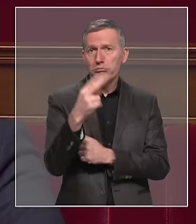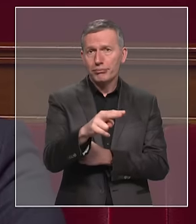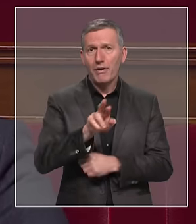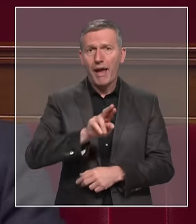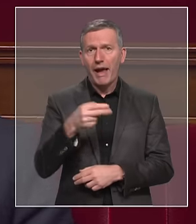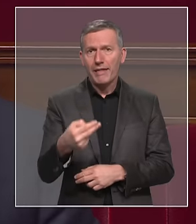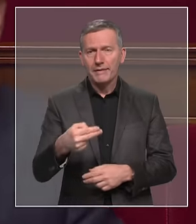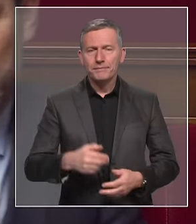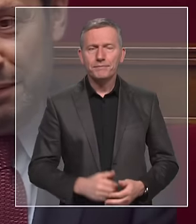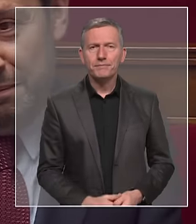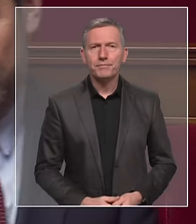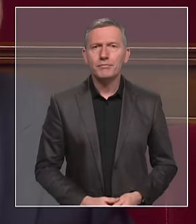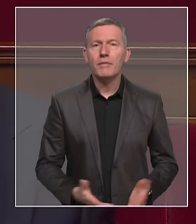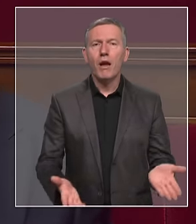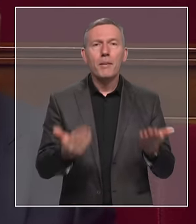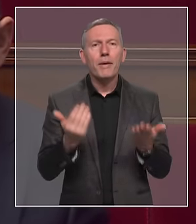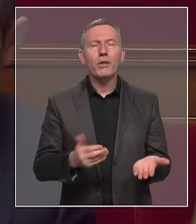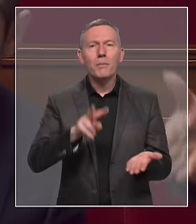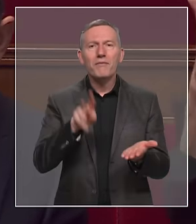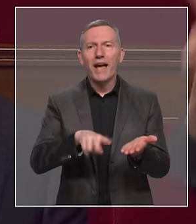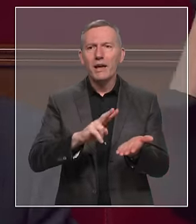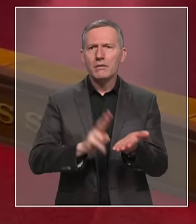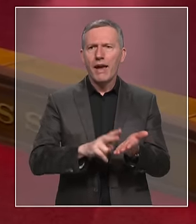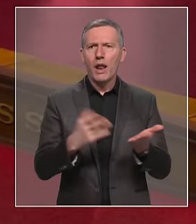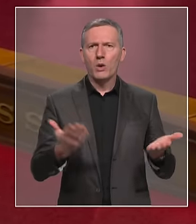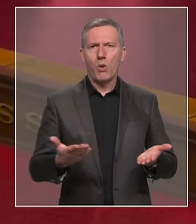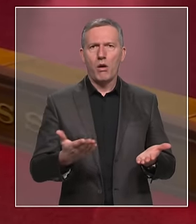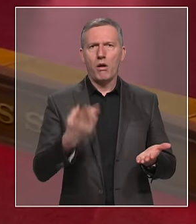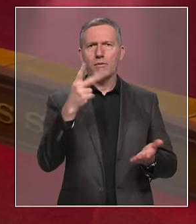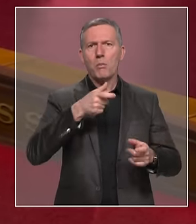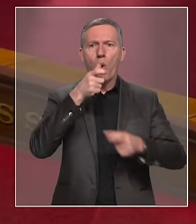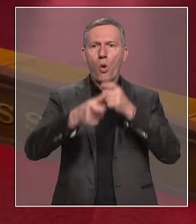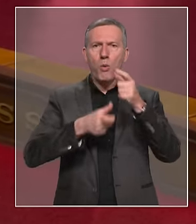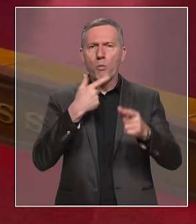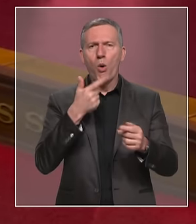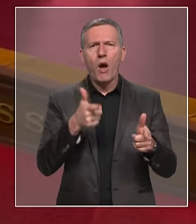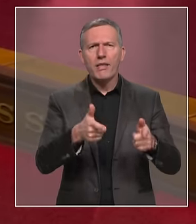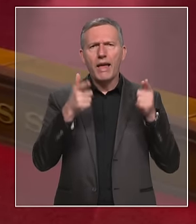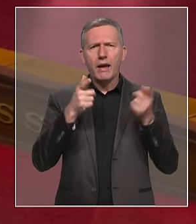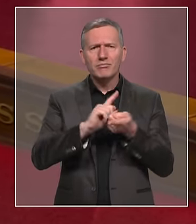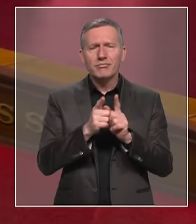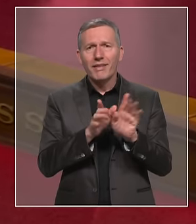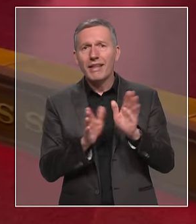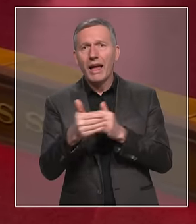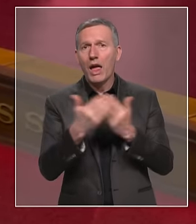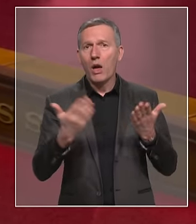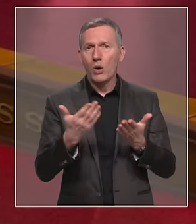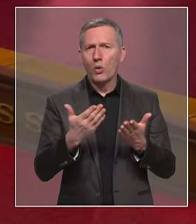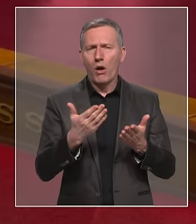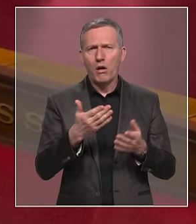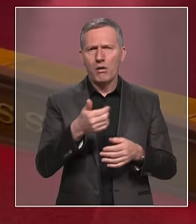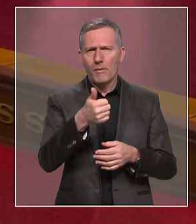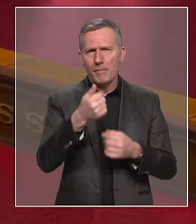national. Maintenant la réalité, c'est que derrière vos grands mots, derrière vos attaques, vous voulez couvrir une chose, c'est que vous êtes